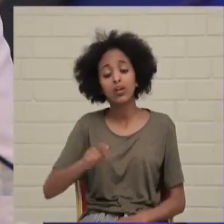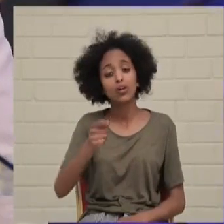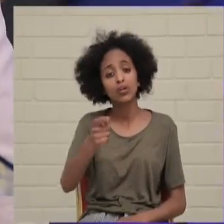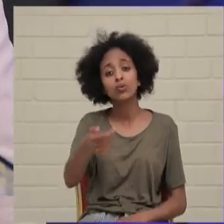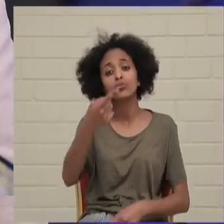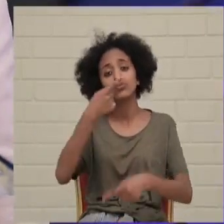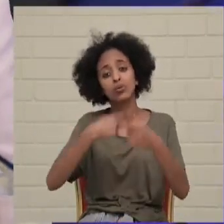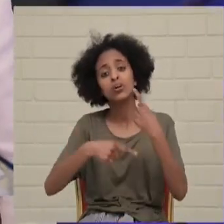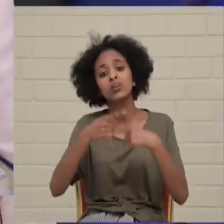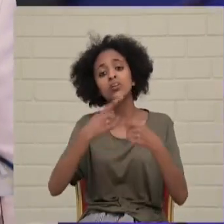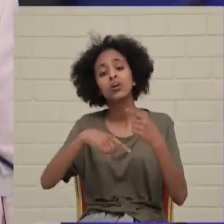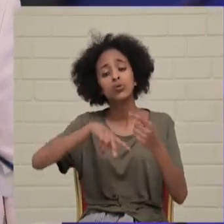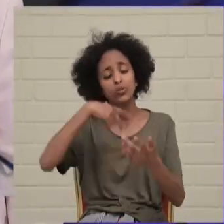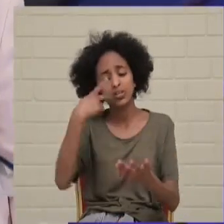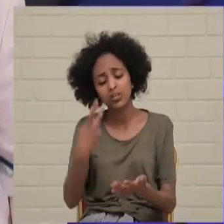አዘገይቶሎና